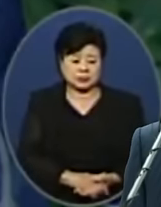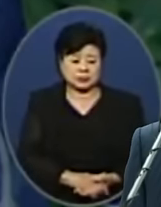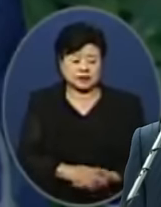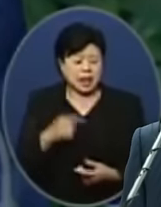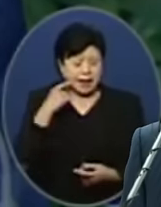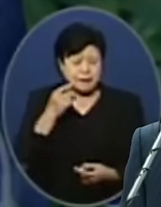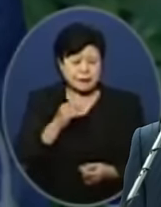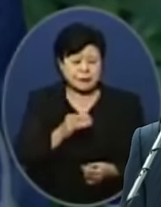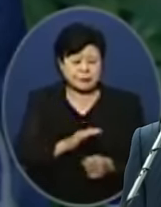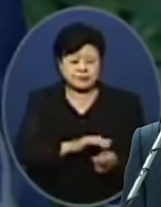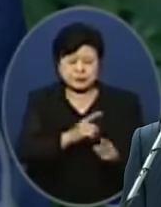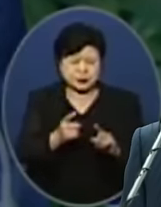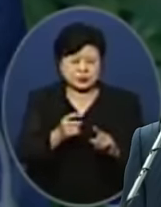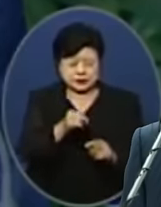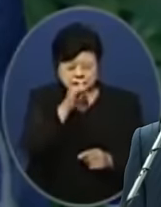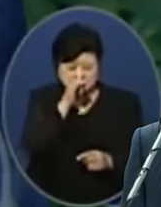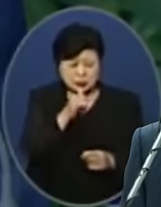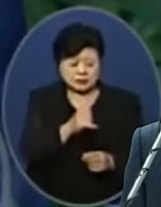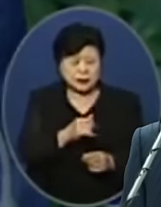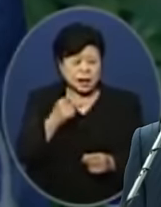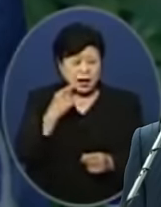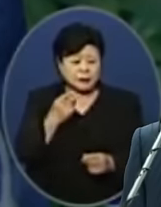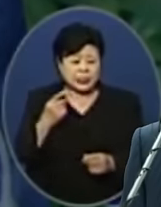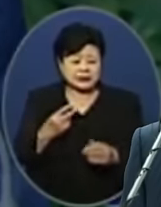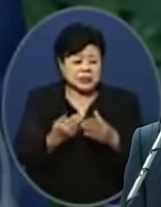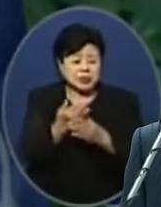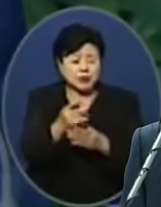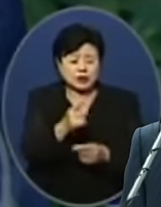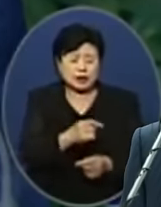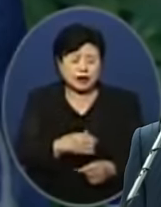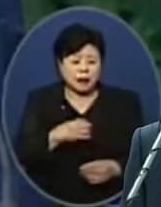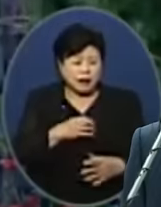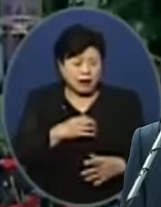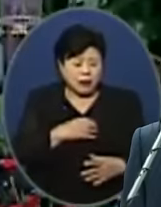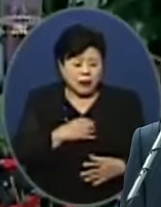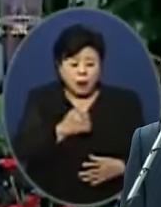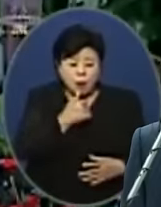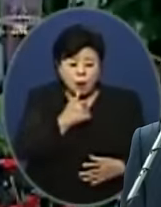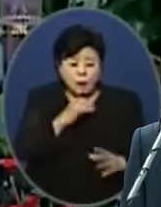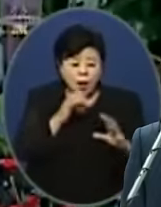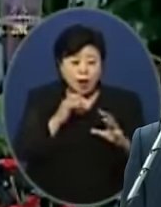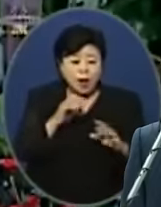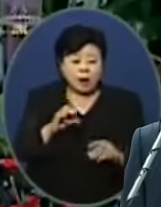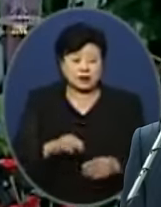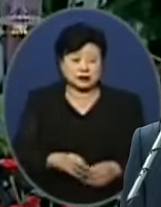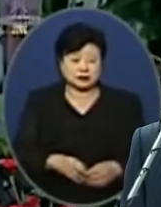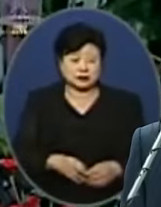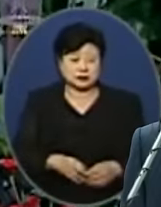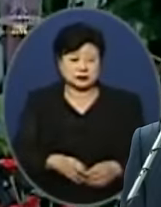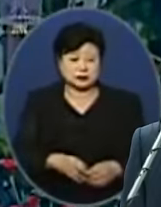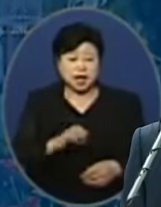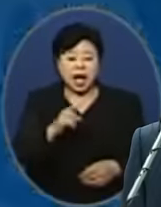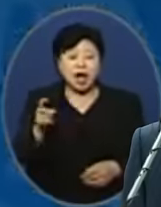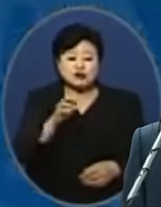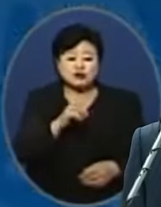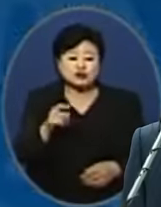암으로 치료받는 사람은 암이 재발할까 싶어 두려워하는 것입니다. 로마 제국의 황제였던 아우구스투스는